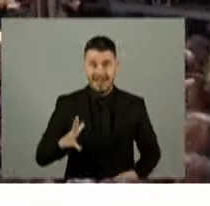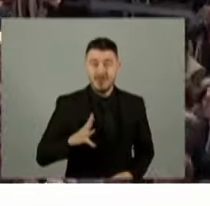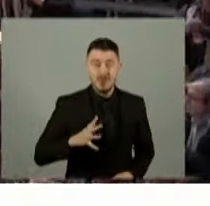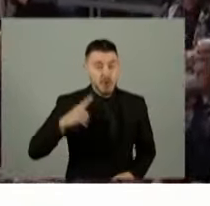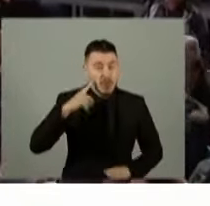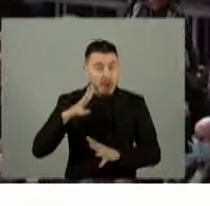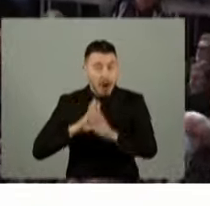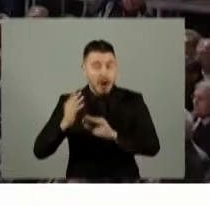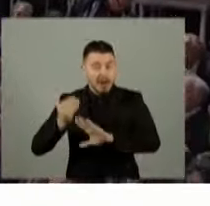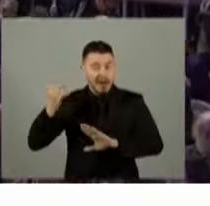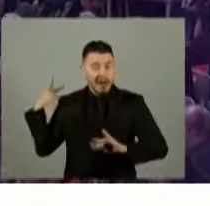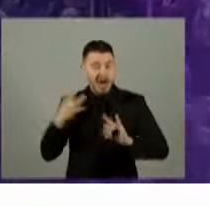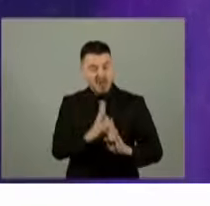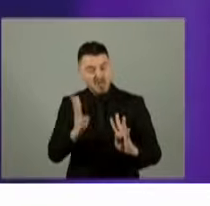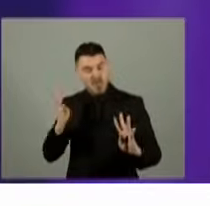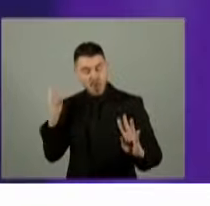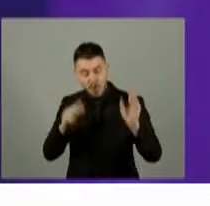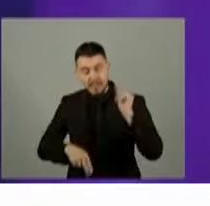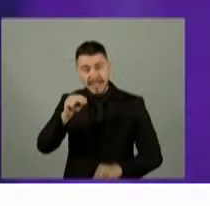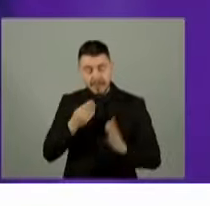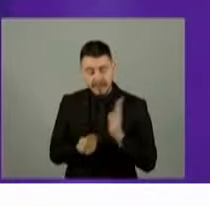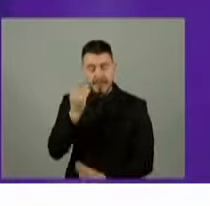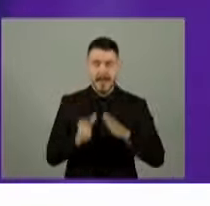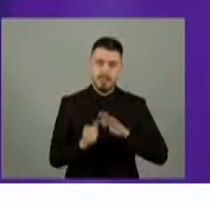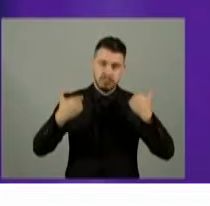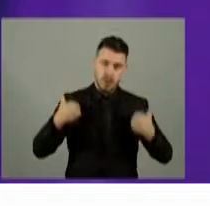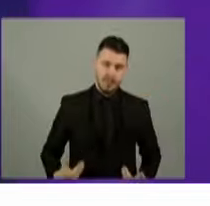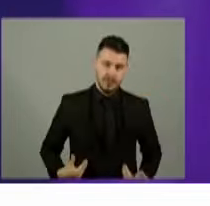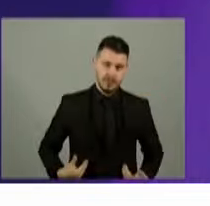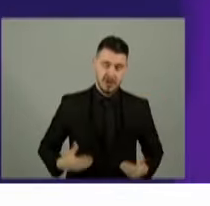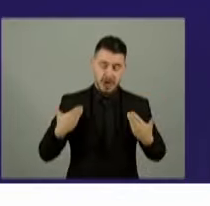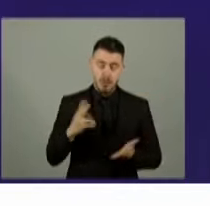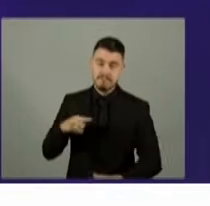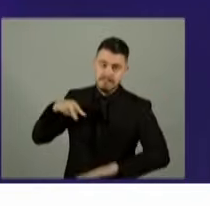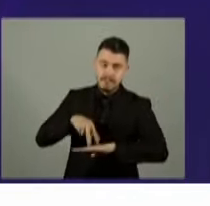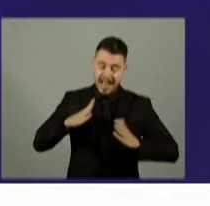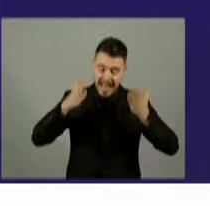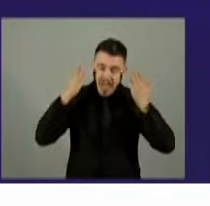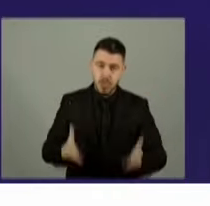ότι εξελέγει προκειμένου να διασφαλίσει την εκλογική ανάκαμψη του ΣΥΡΙΖΑ. Αυτό δεν επιβεβαιώνεται μέχρι